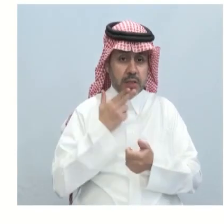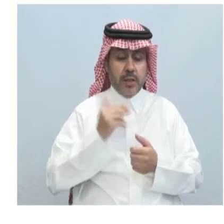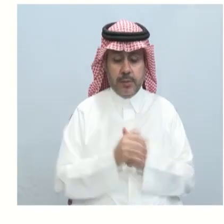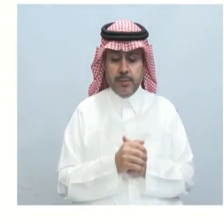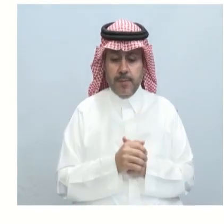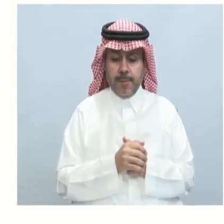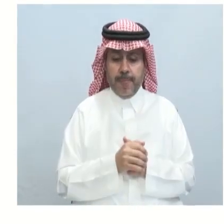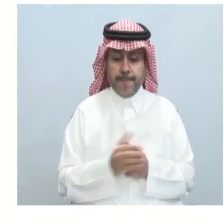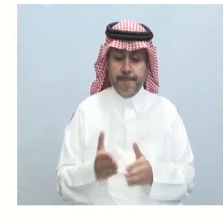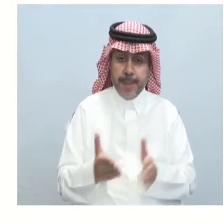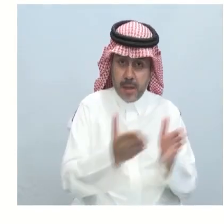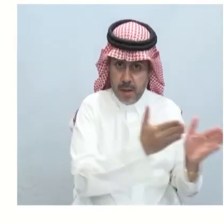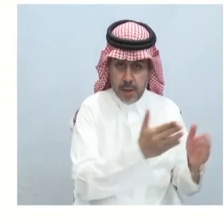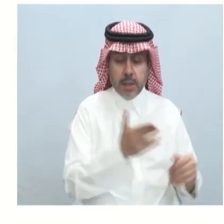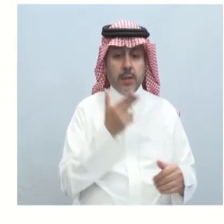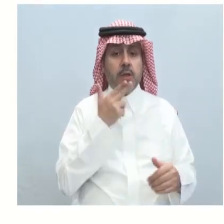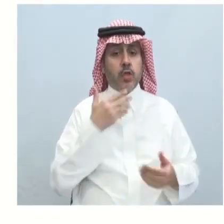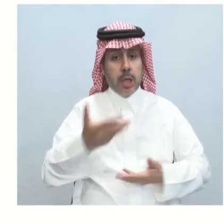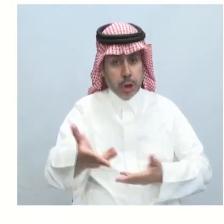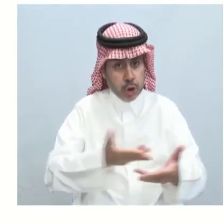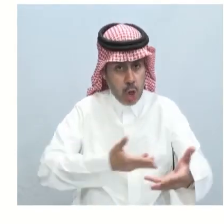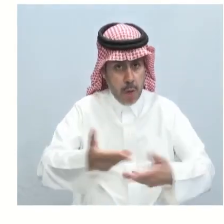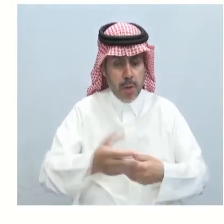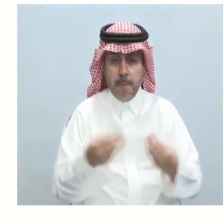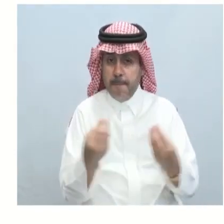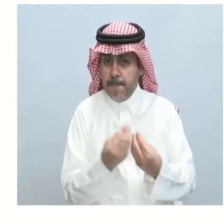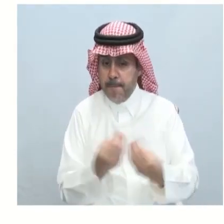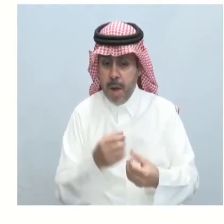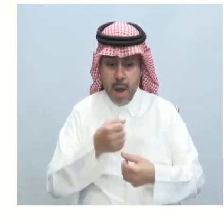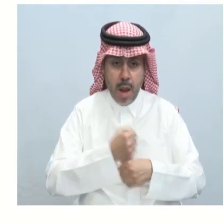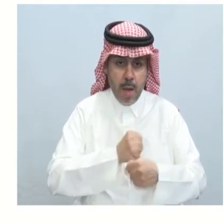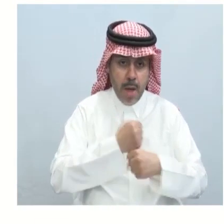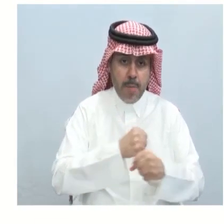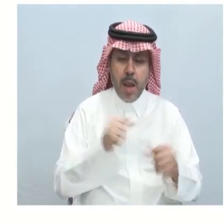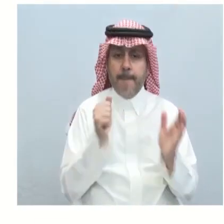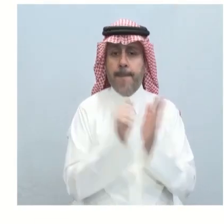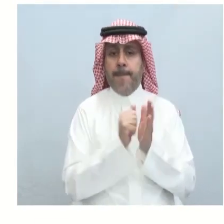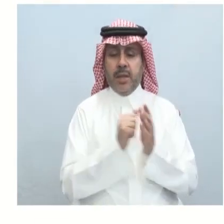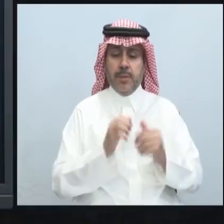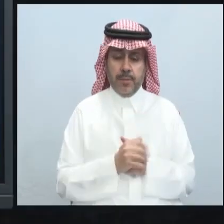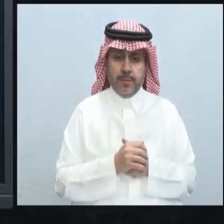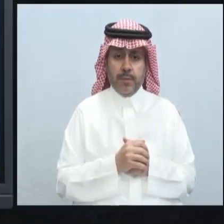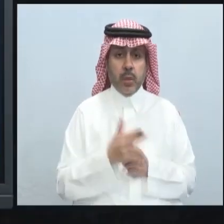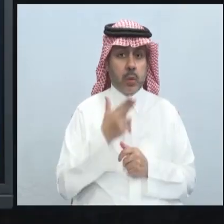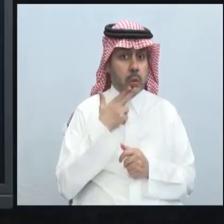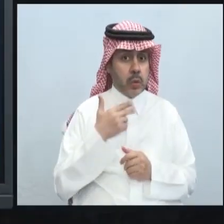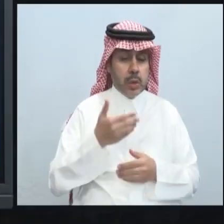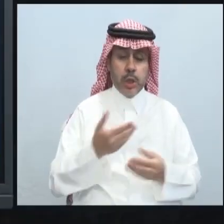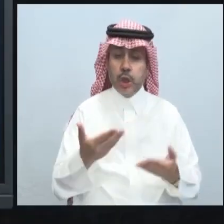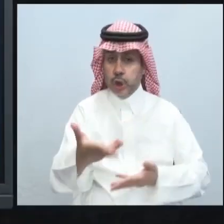وكذلك من الحث على حسن التعامل مع العماله المنزليه فنحسن يا ابنائي